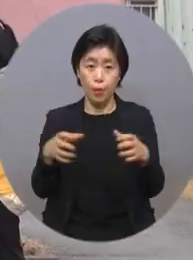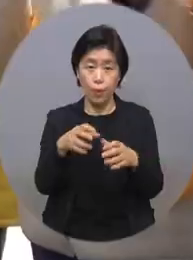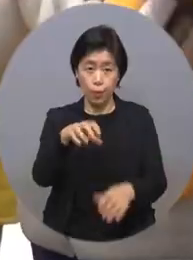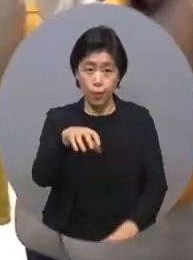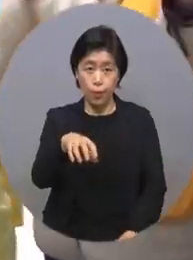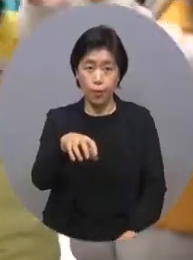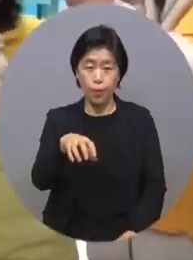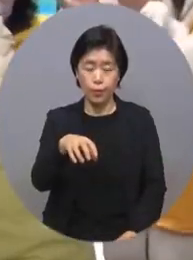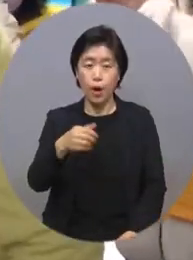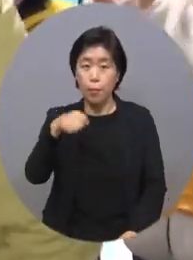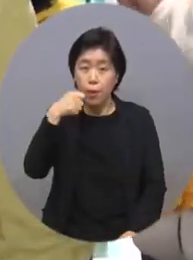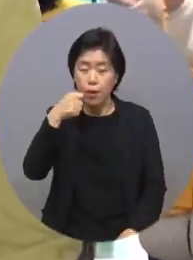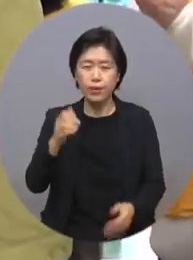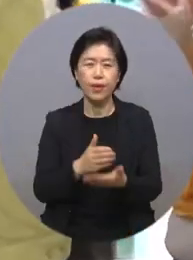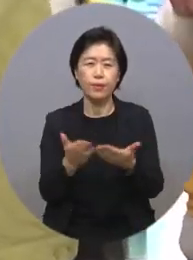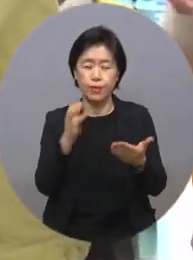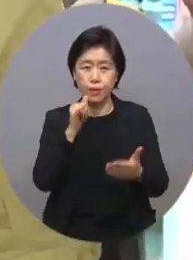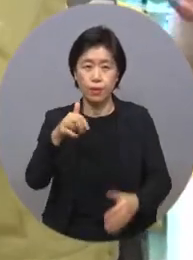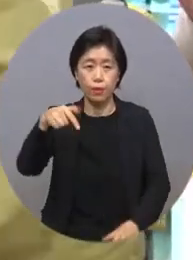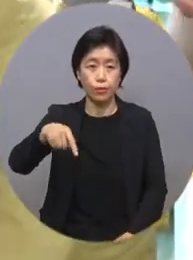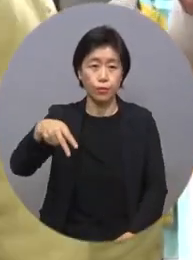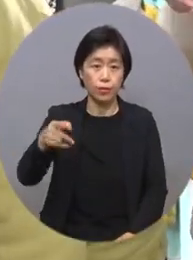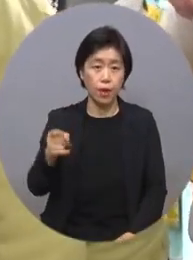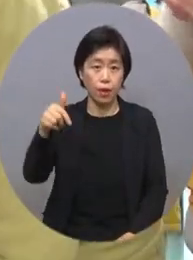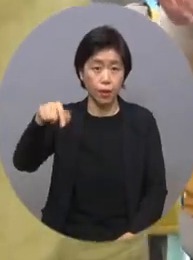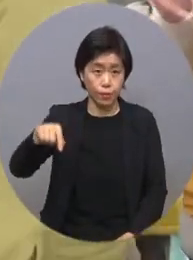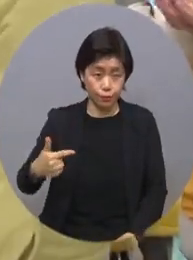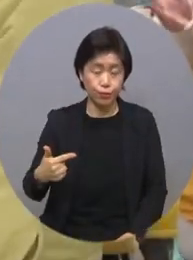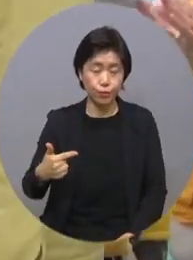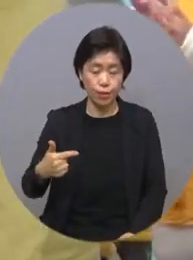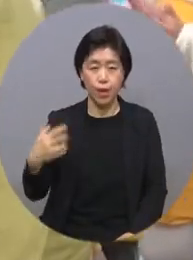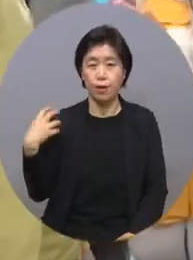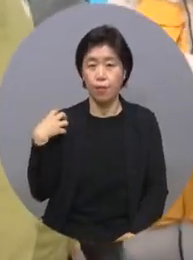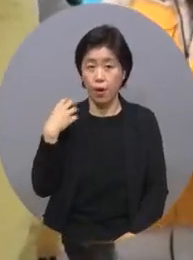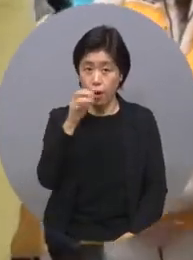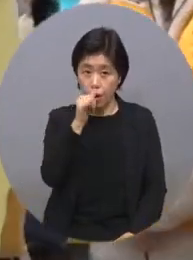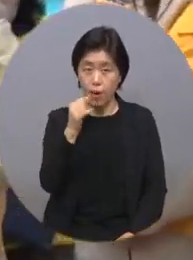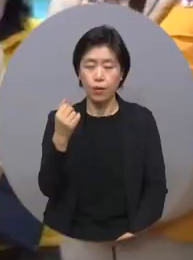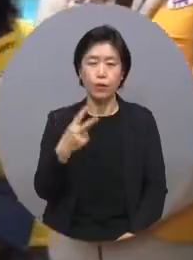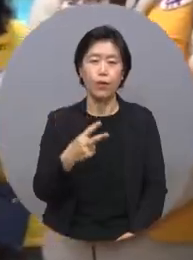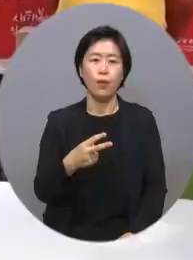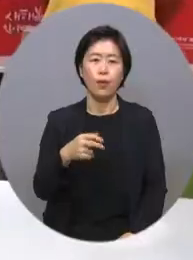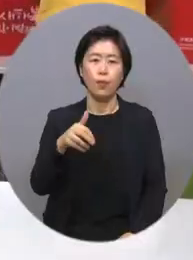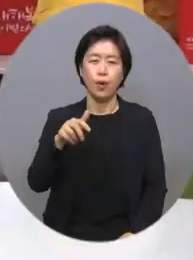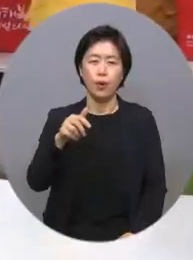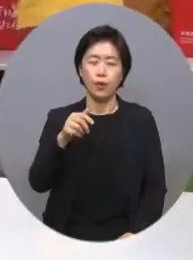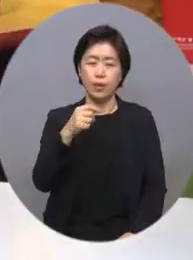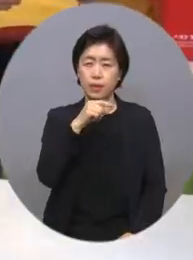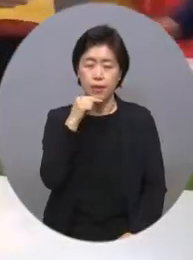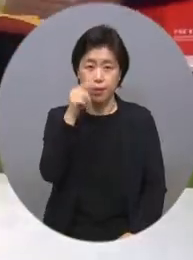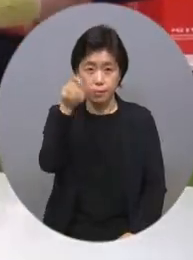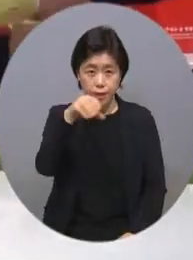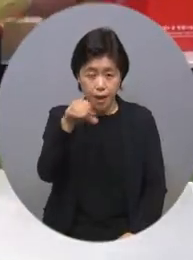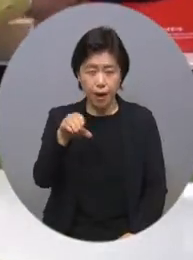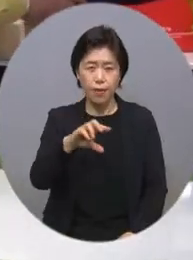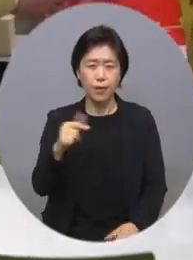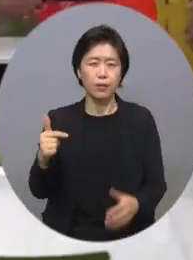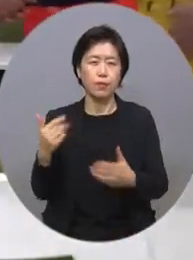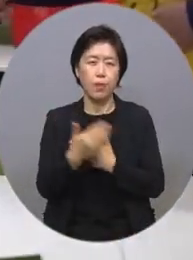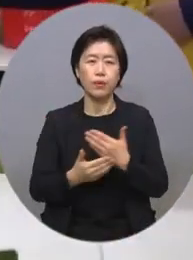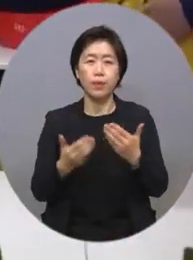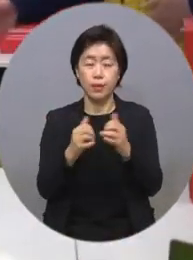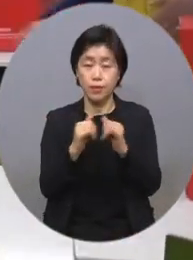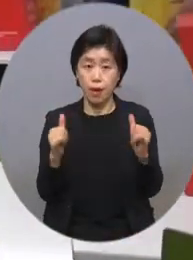진행되었습니다. 구세군이 주최한 이날 행사는 오세현 아산시장과 유계준 사관, 적십자 봉사단 20명이 참여한 가운데 어려운